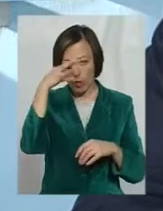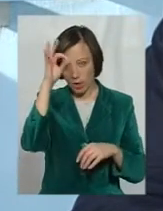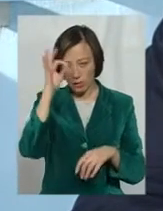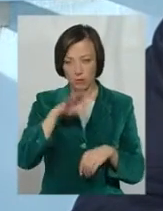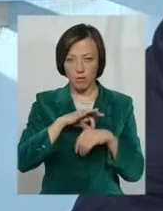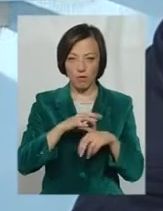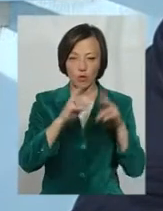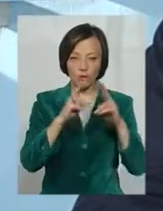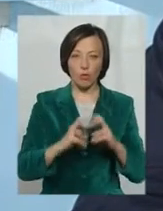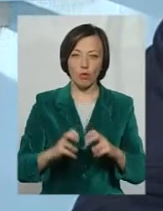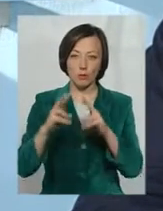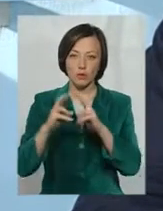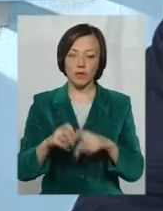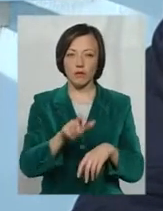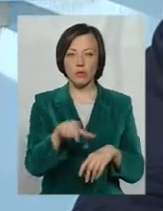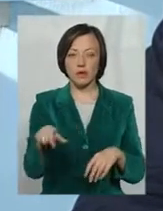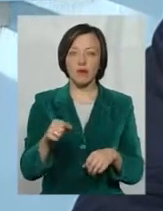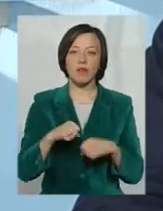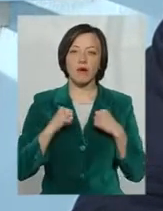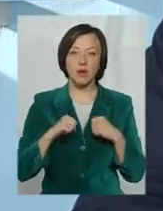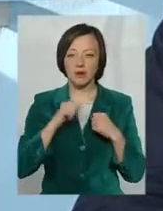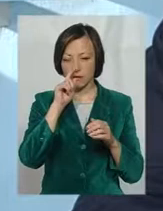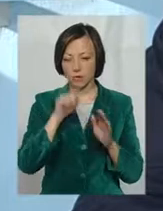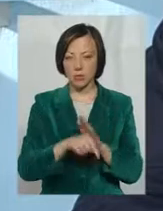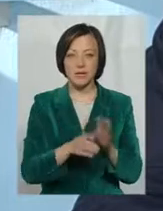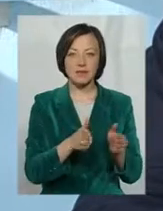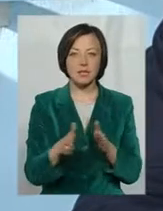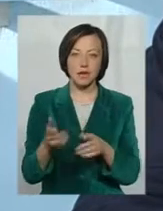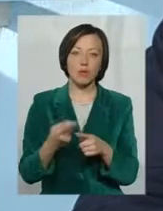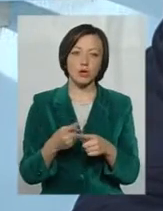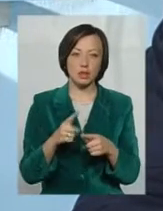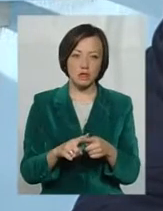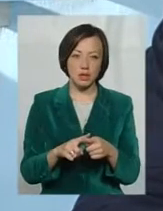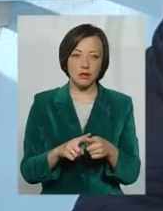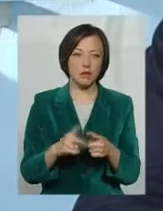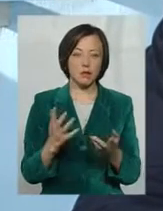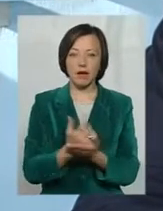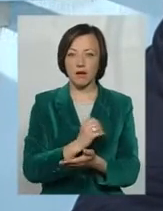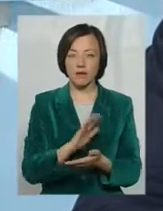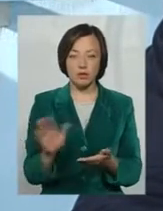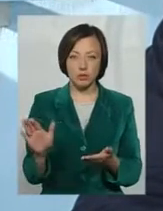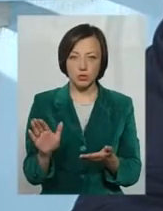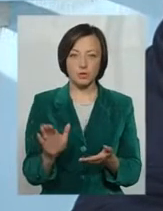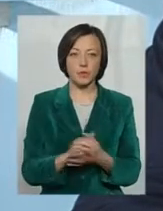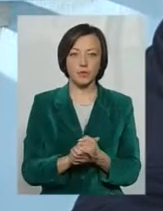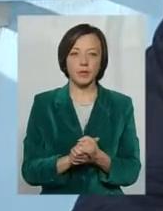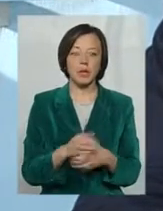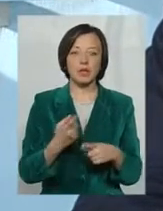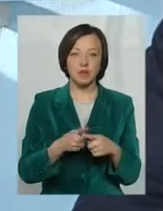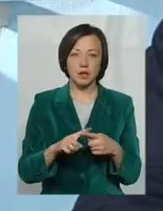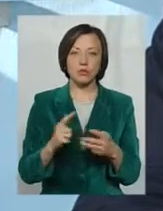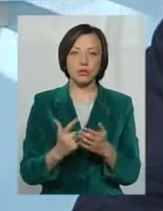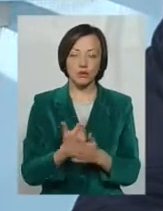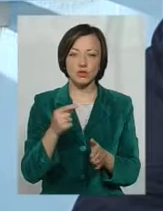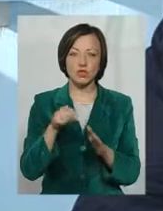проводив обшуки у певних осіб, які намагались втрутитися в систему, і це в них не вийшло. Це, знову ж таки, свідчить